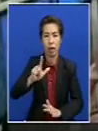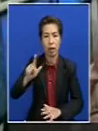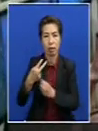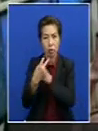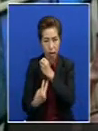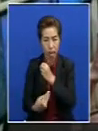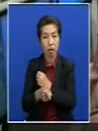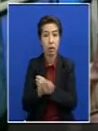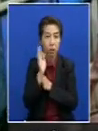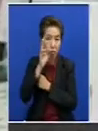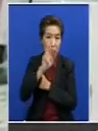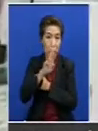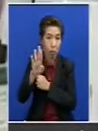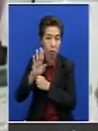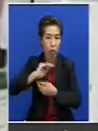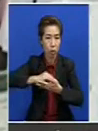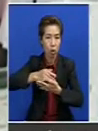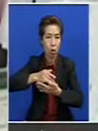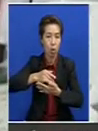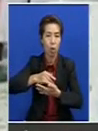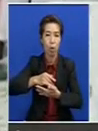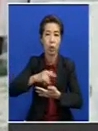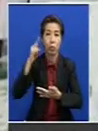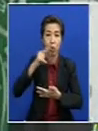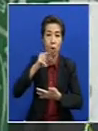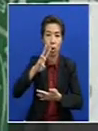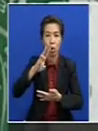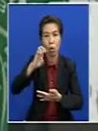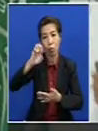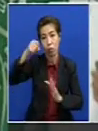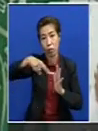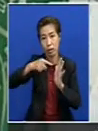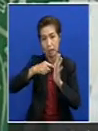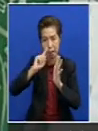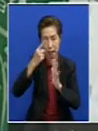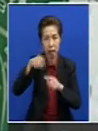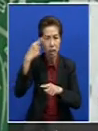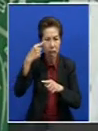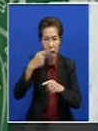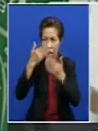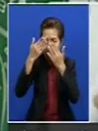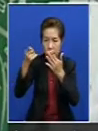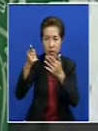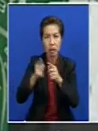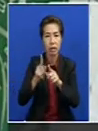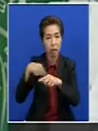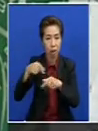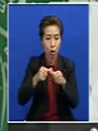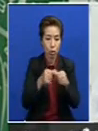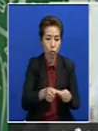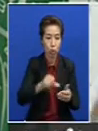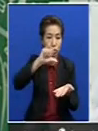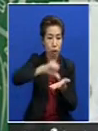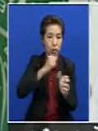จะมีการออกระบบวีซ่าใหม่ด้วยนะคะอนุญาตให้ชาวมุสลิมและอาหรับที่อาศัยอยู่ในต่างประเทศทำงานในซาอุดิอาระเบียได้นาน